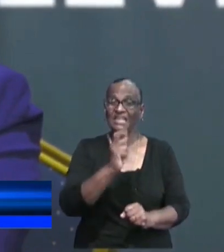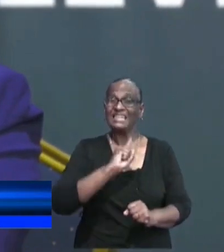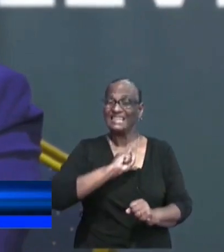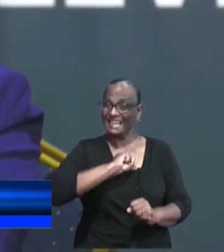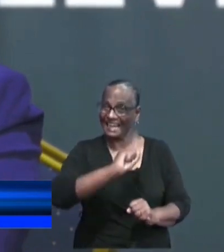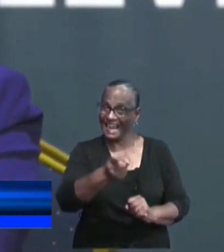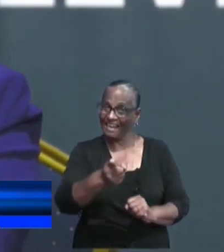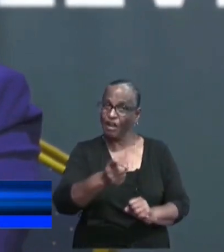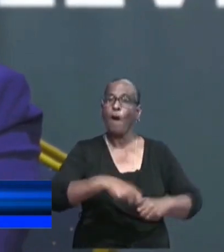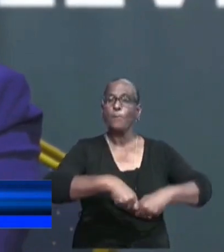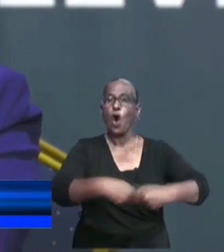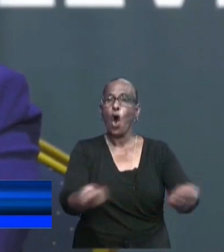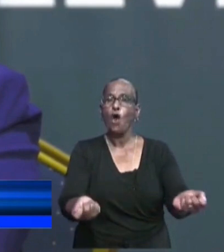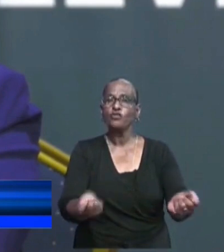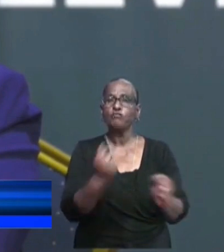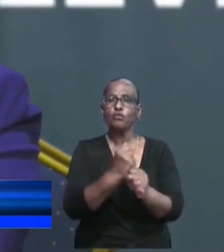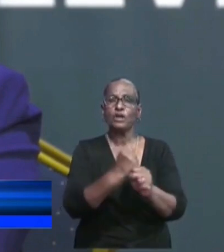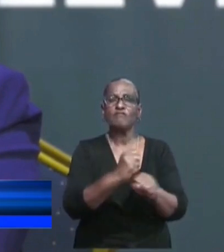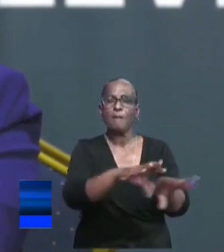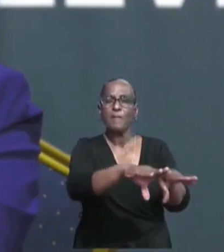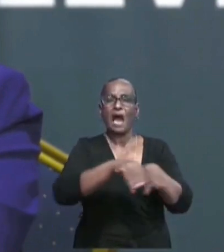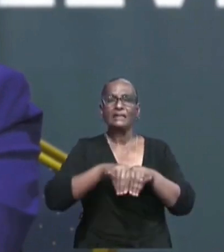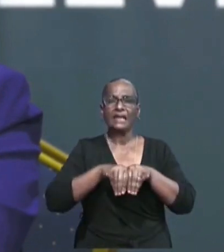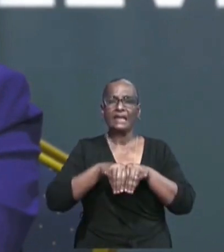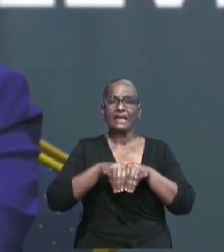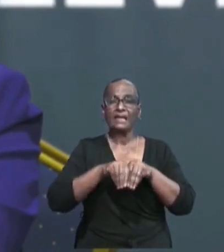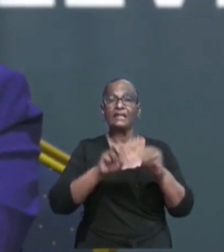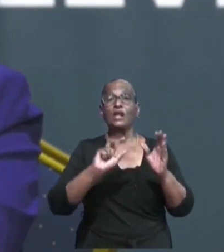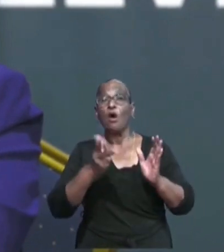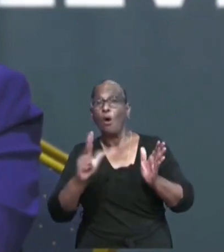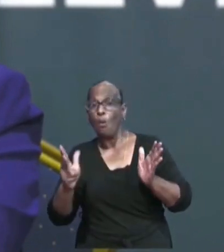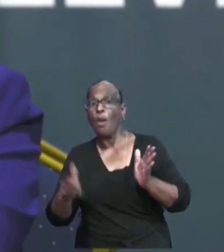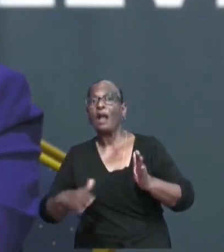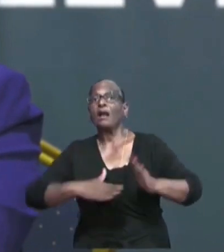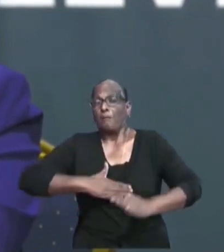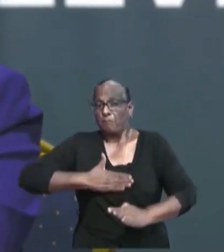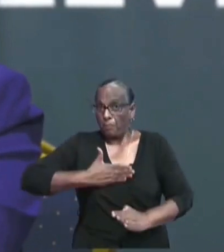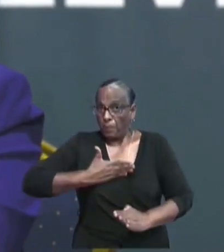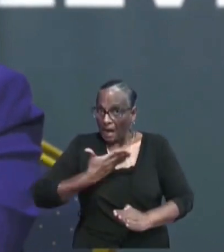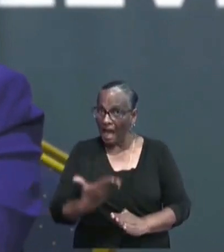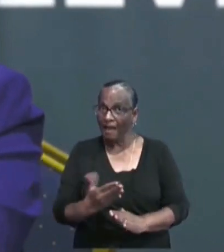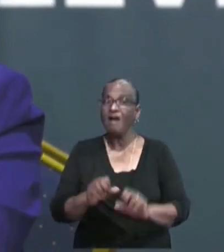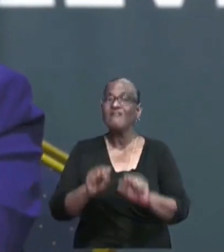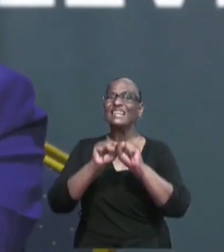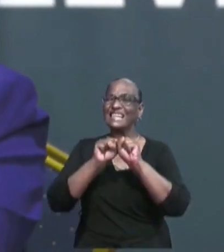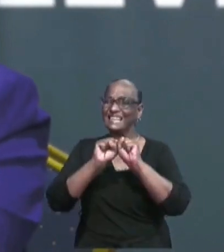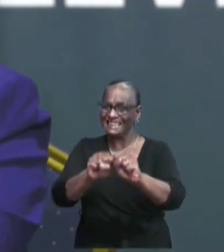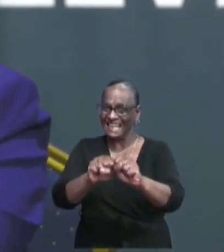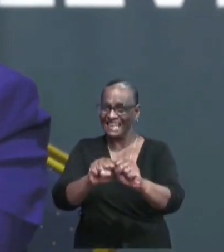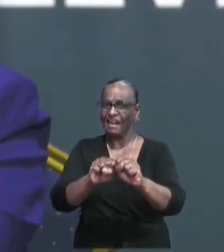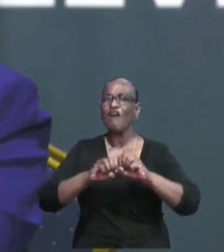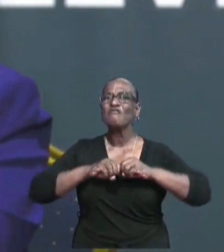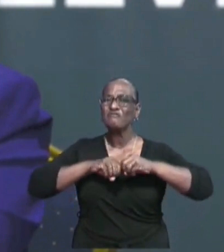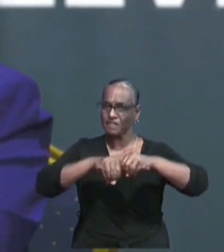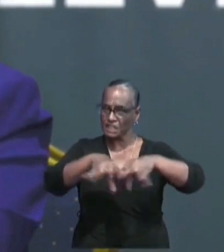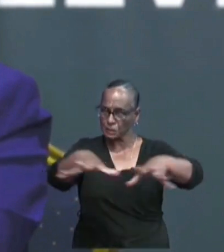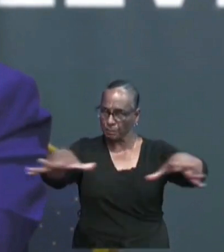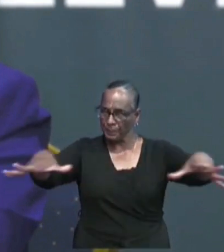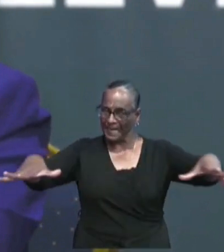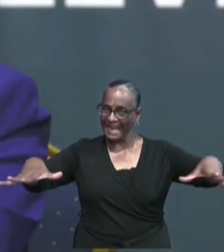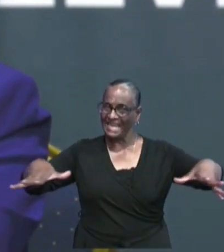ter uitvoering van alle maatregelen welke in het belang zijn van het tegengaan van een mogelijke verspreiding